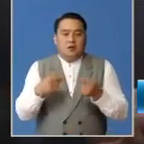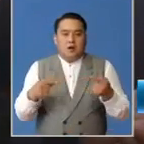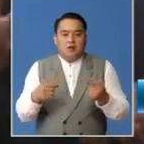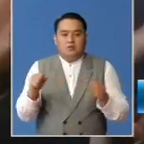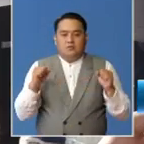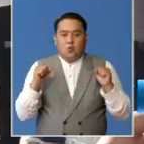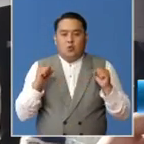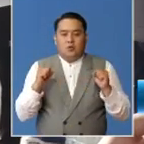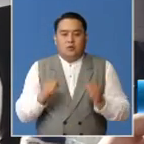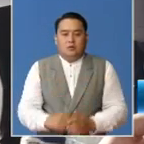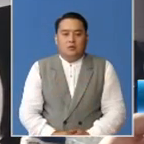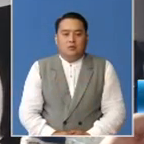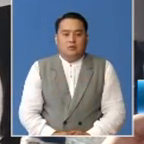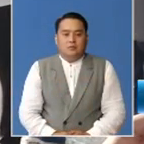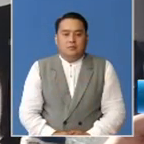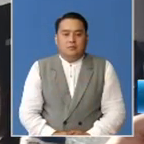видов спорта.